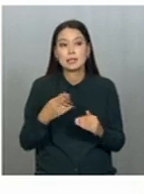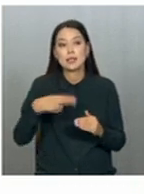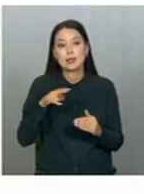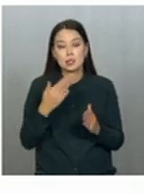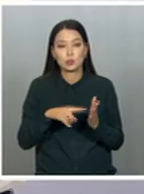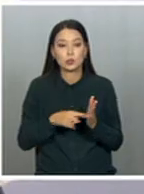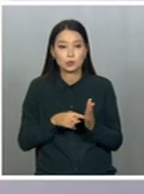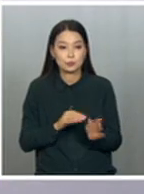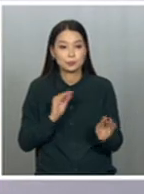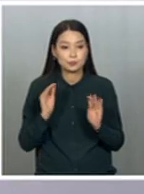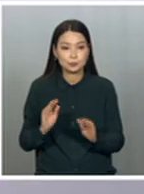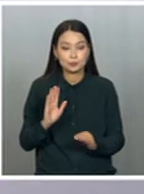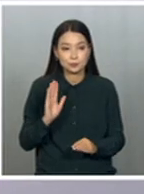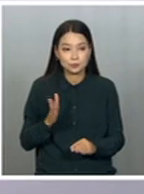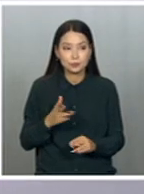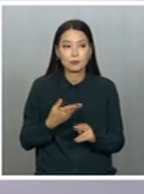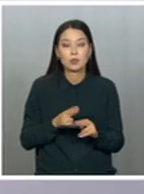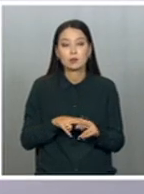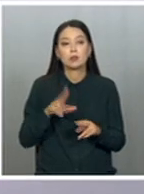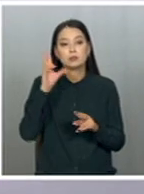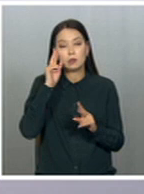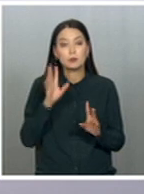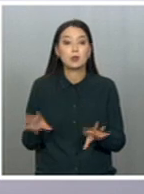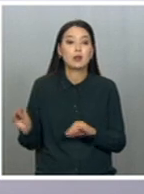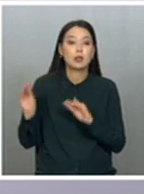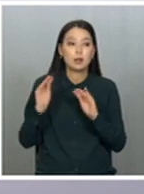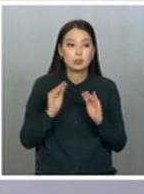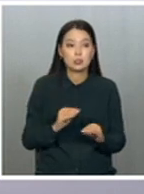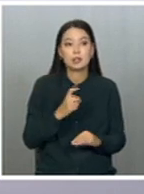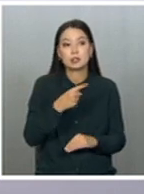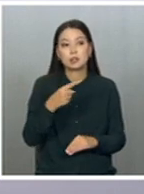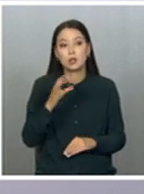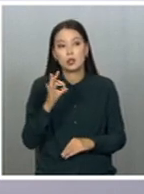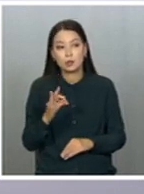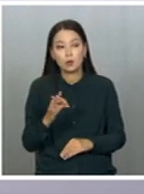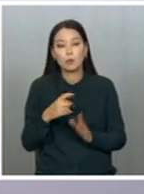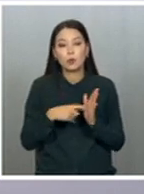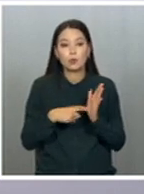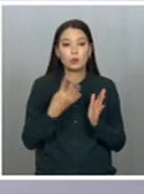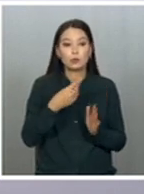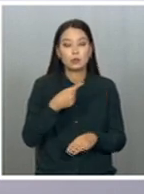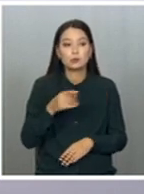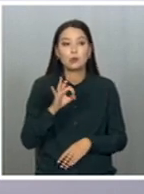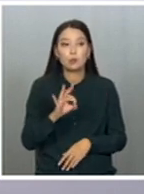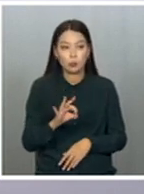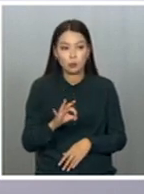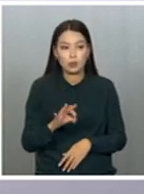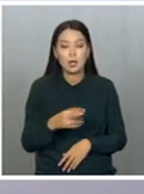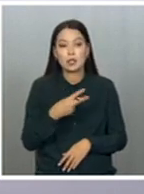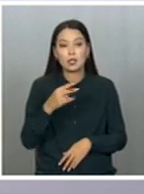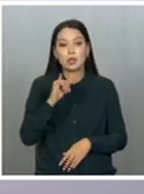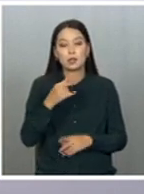координаттарын алмастырамыз. Сонда орнына қоятын болсақ, x азайтылған 0 бөлінген 4 азайтылған 0. Тең